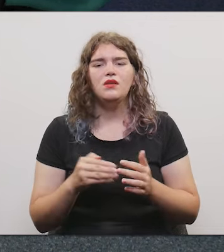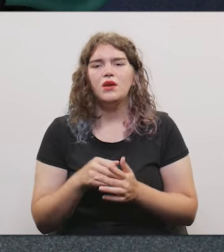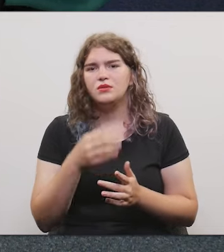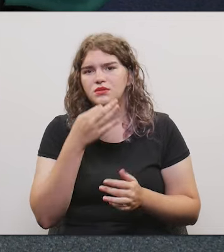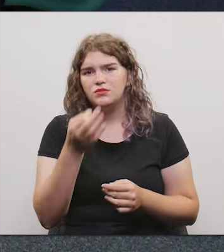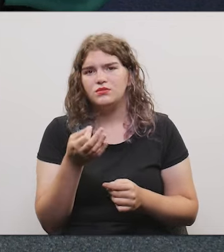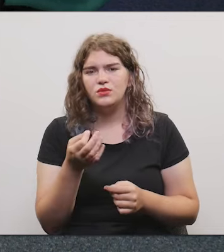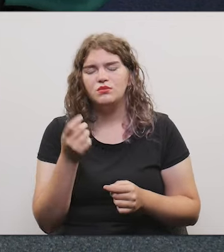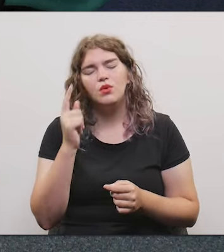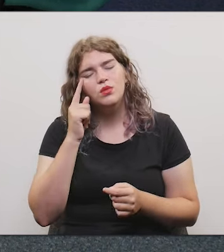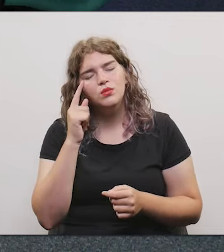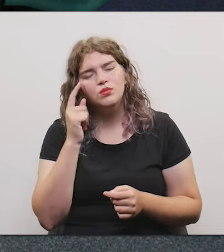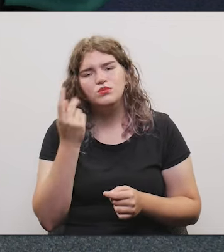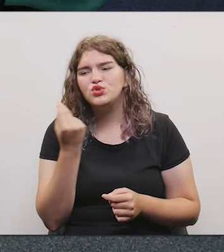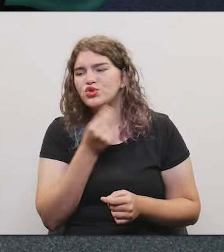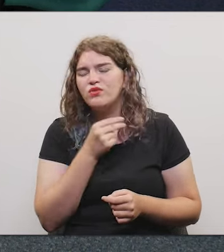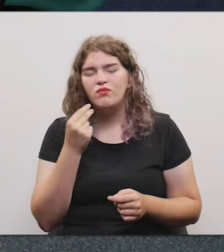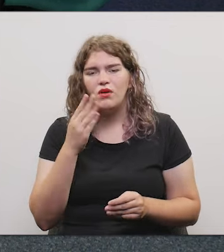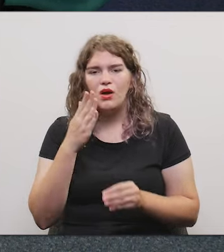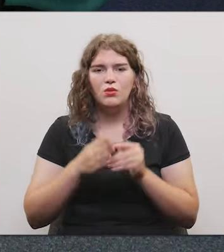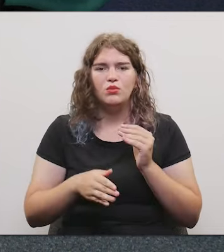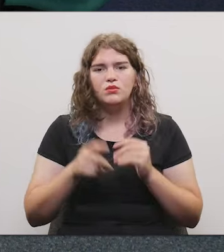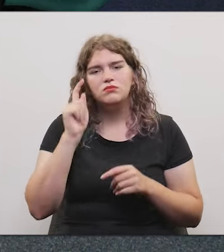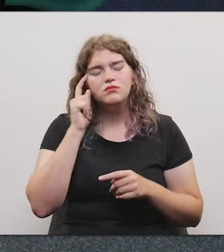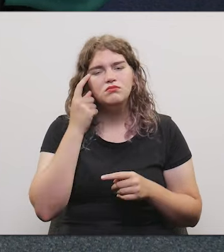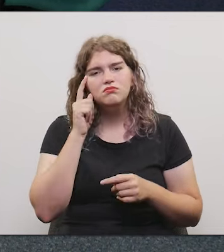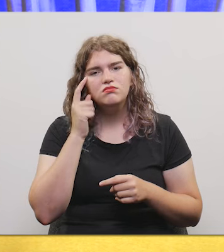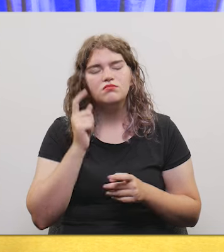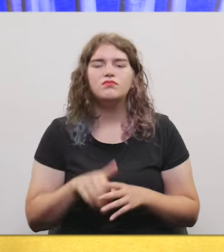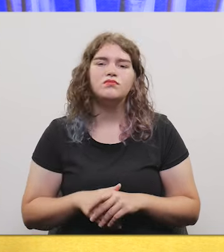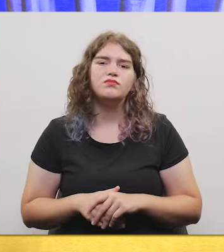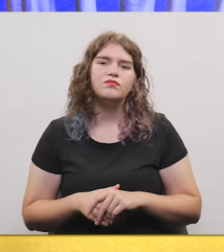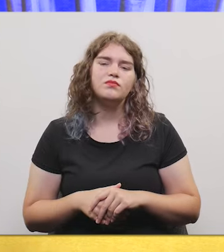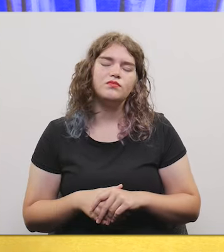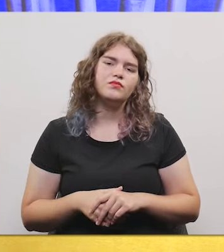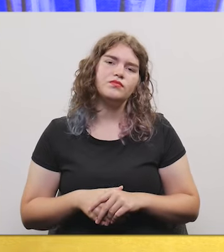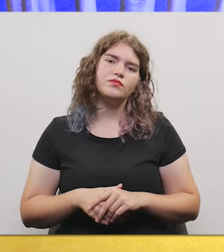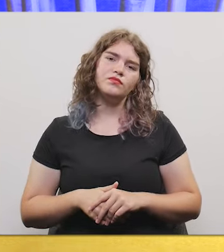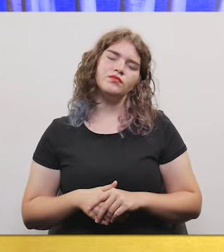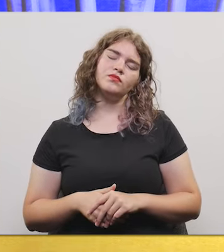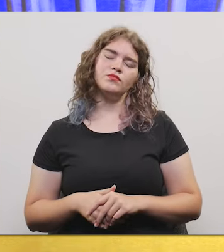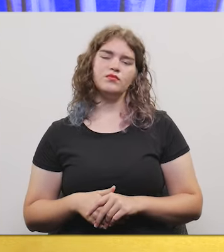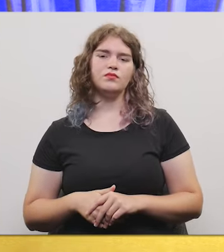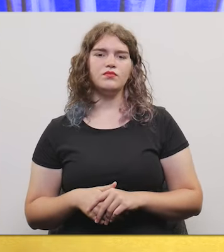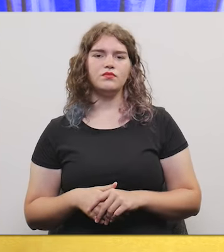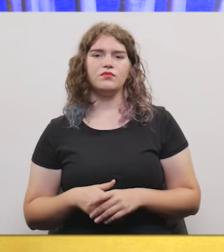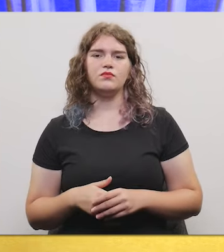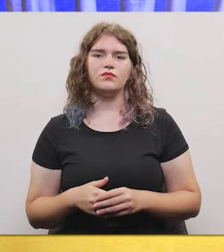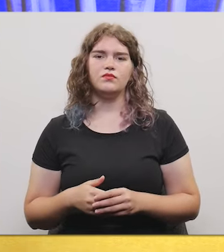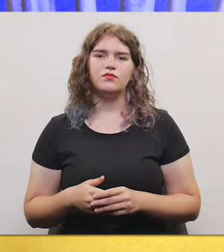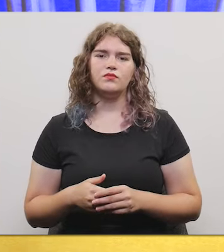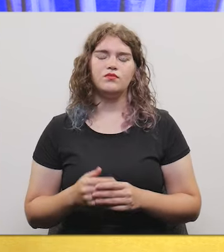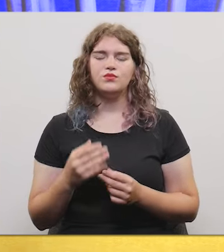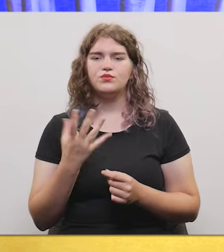și aș vrea să te rog să ne lași un gând de final. Un gând de final.